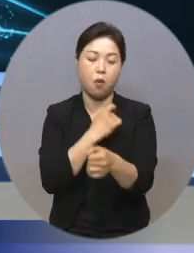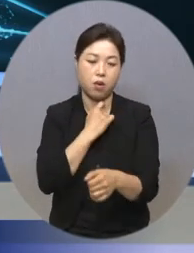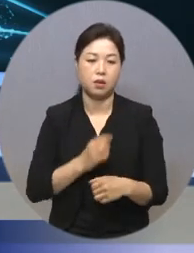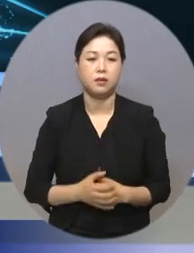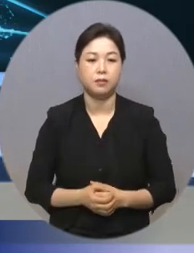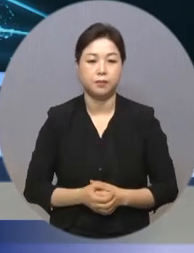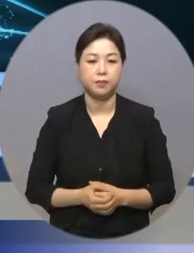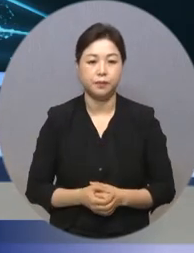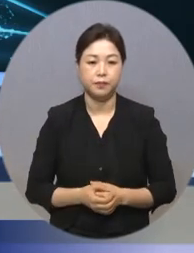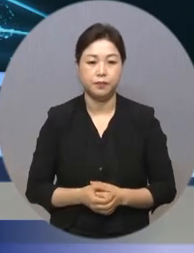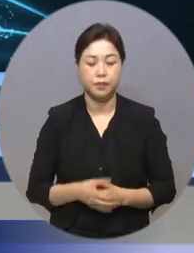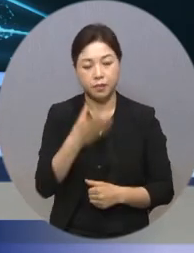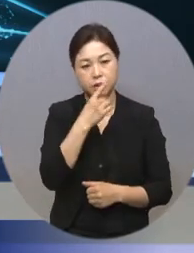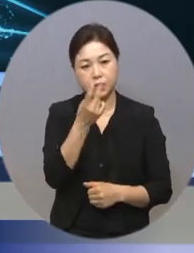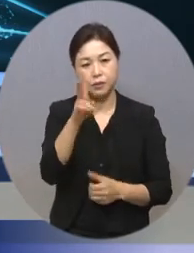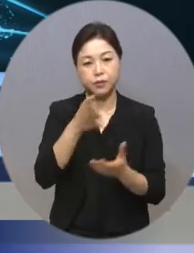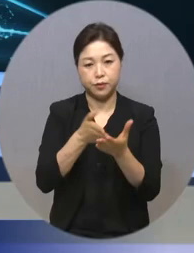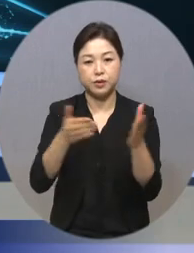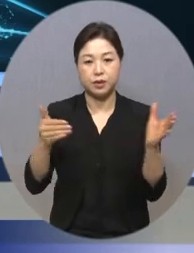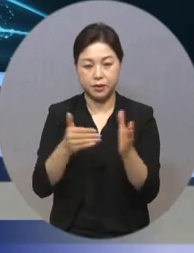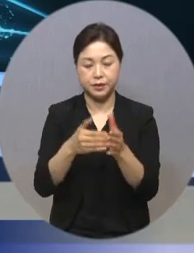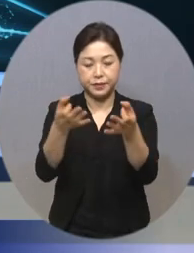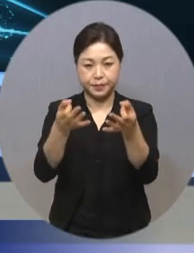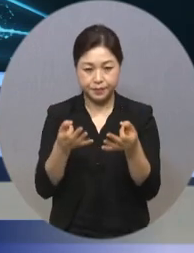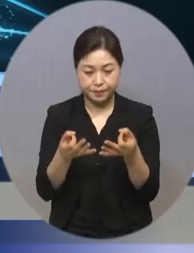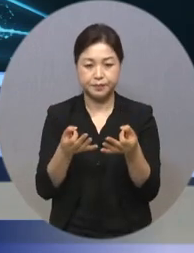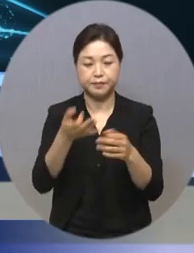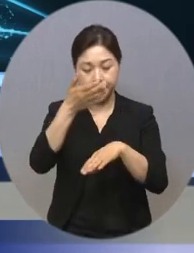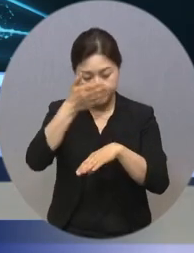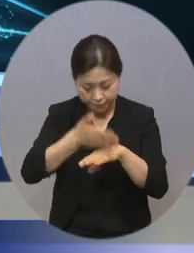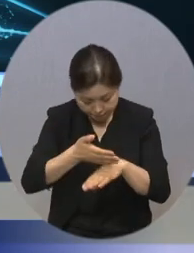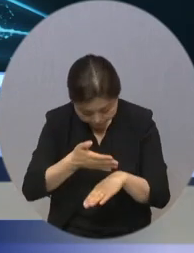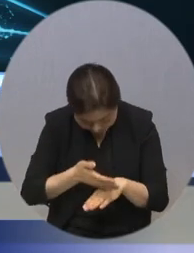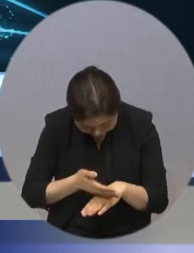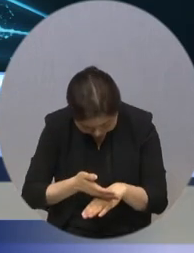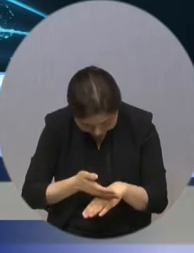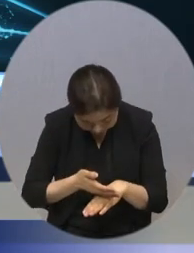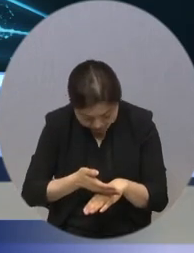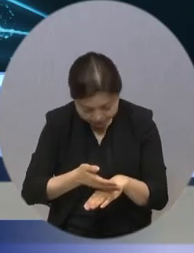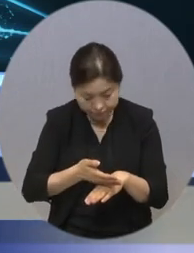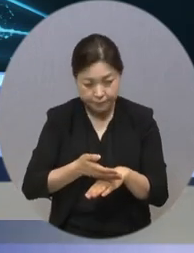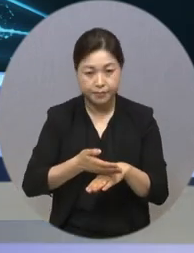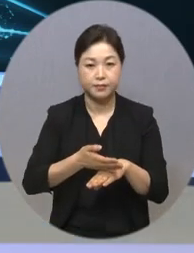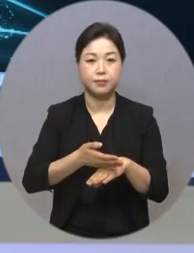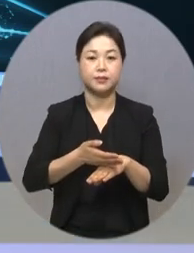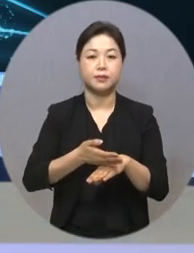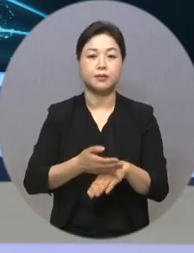기대합니다. 이상 복지TV 뉴스를 마칩니다. 시청해주신 여러분 고맙습니다.